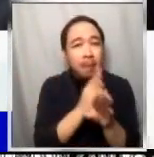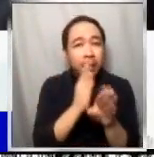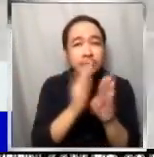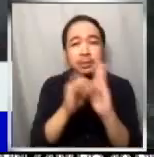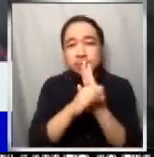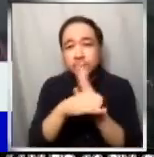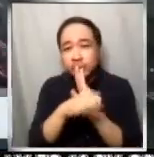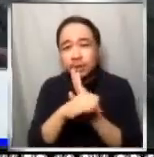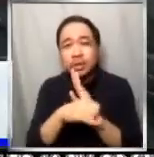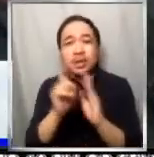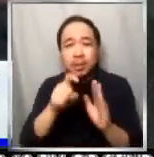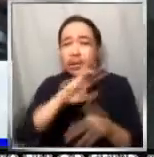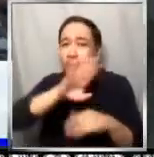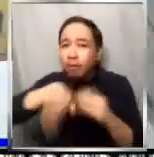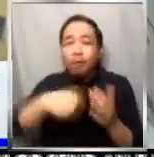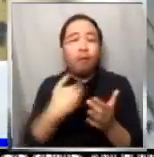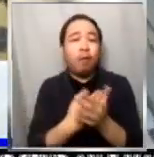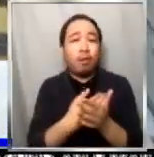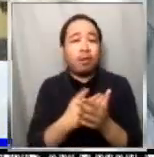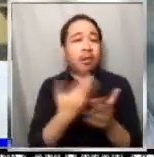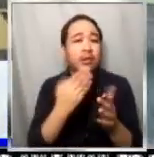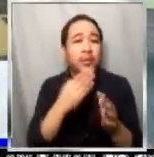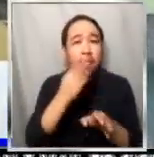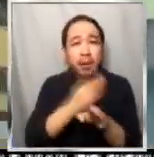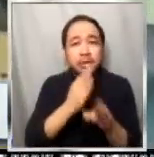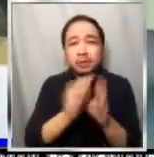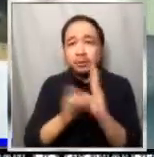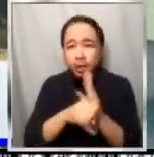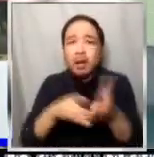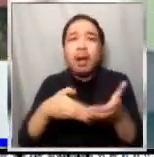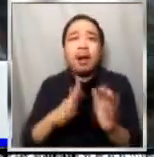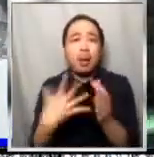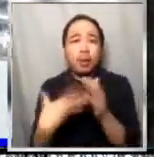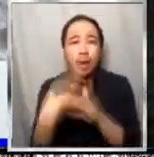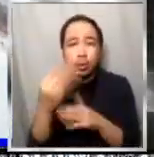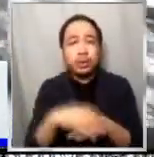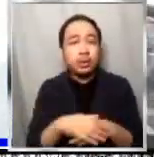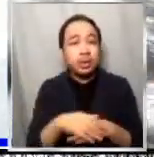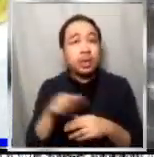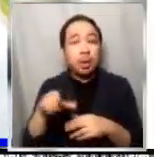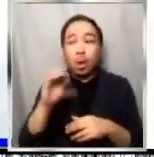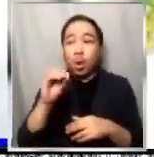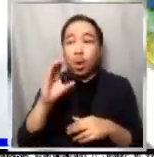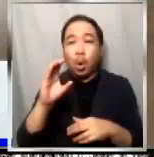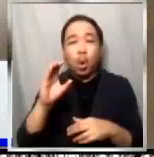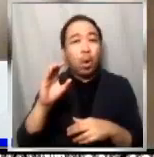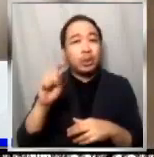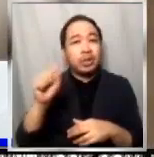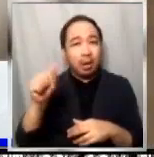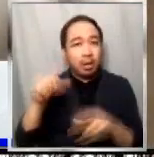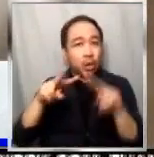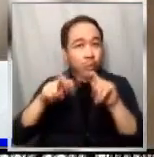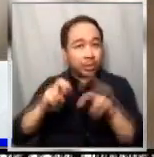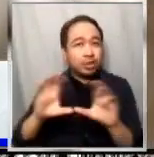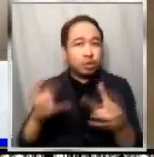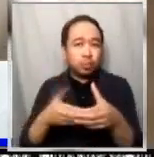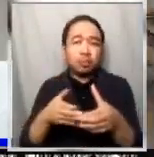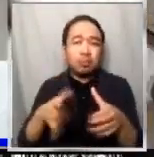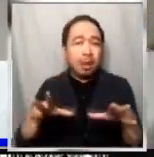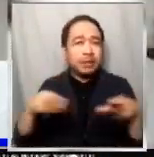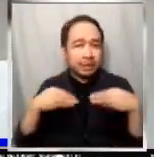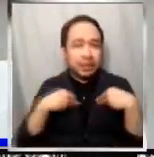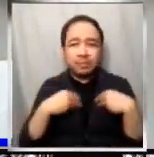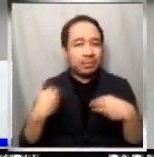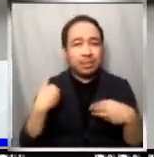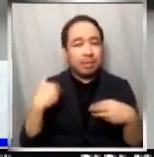na. Pabor din ang grupong Octa Research Team na huwag muna mag-MGCQ, lalo't nitong mga nakaraang araw, tumaas ang bilang ng